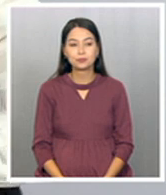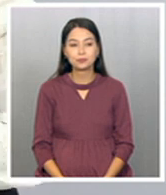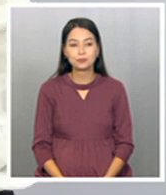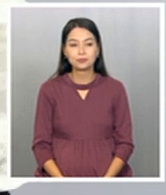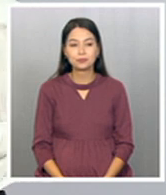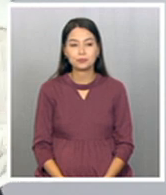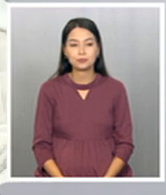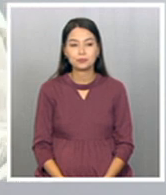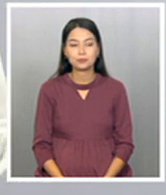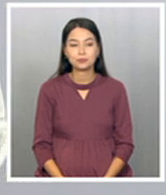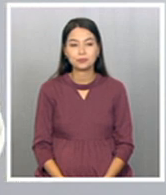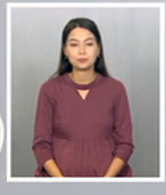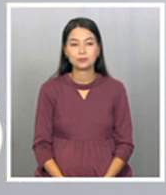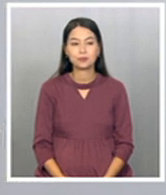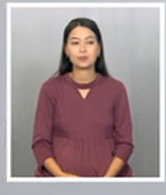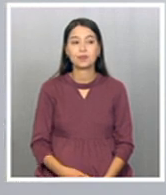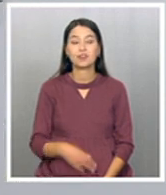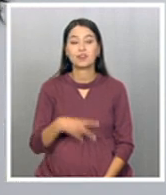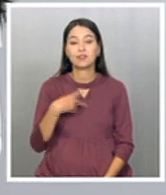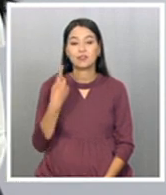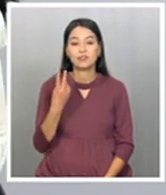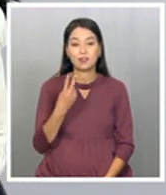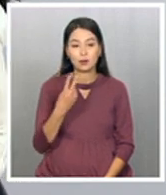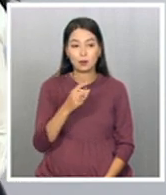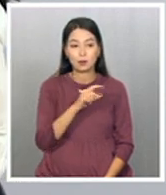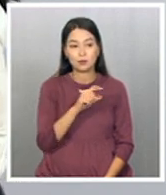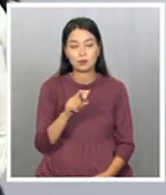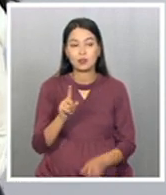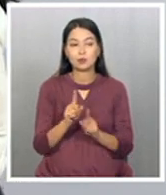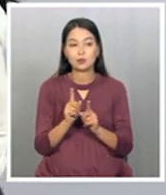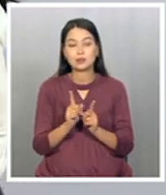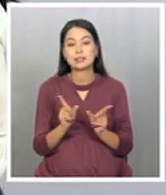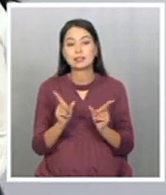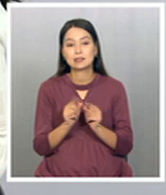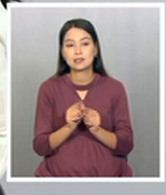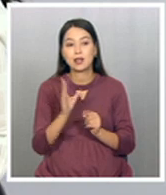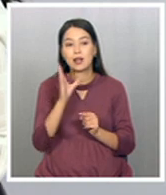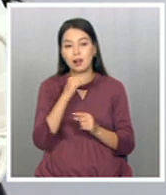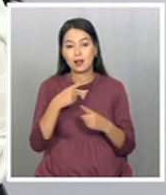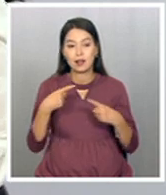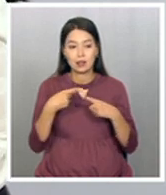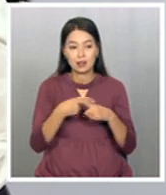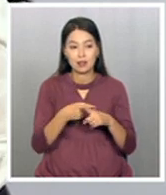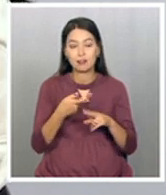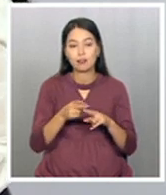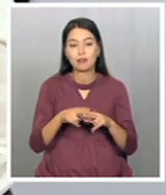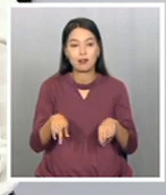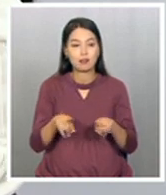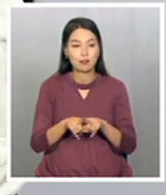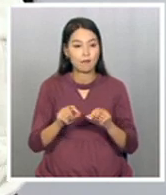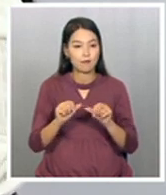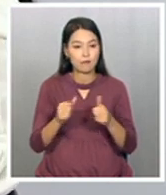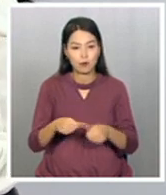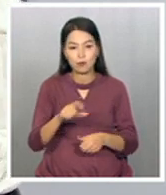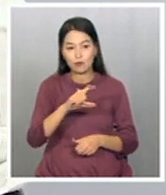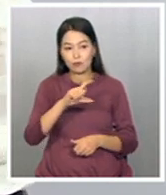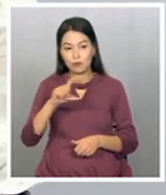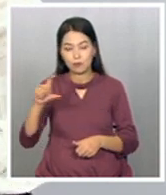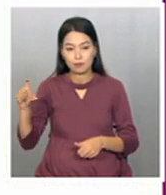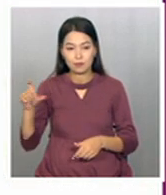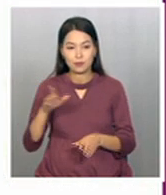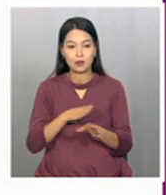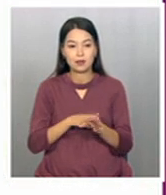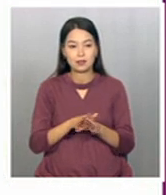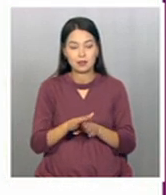b2-ге. Екі түзу қиылсады, демек олардың арасындағы бұрыш келесі формула арқылы